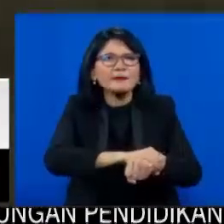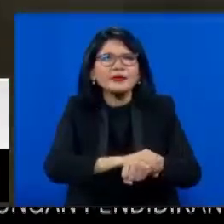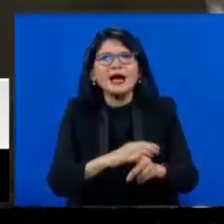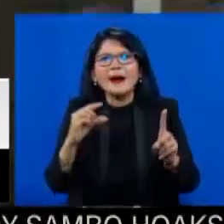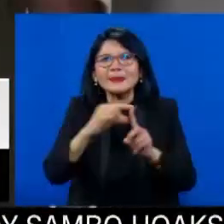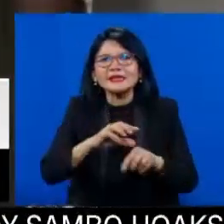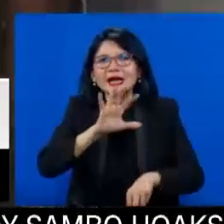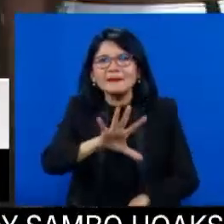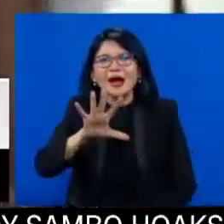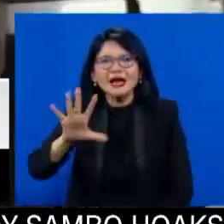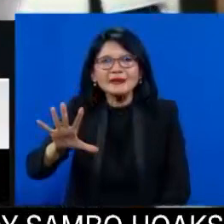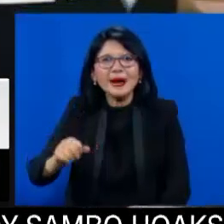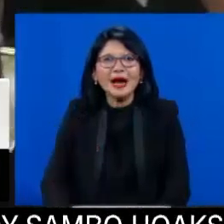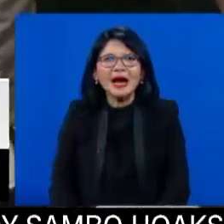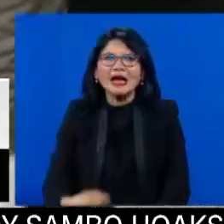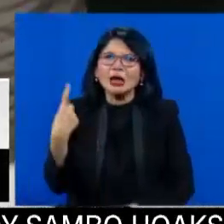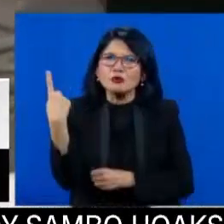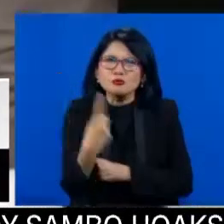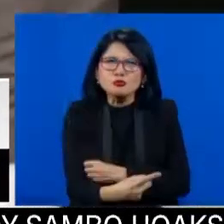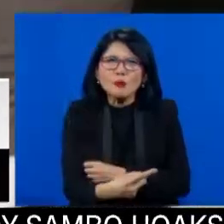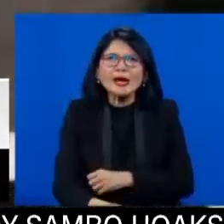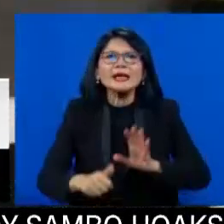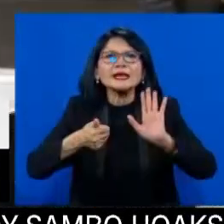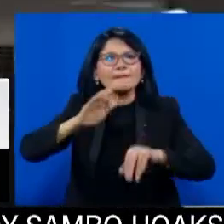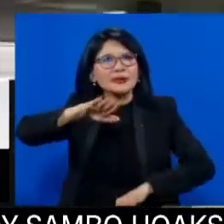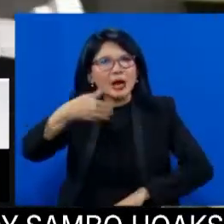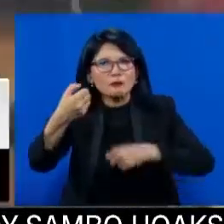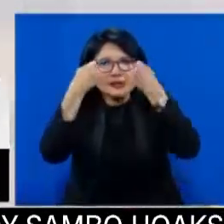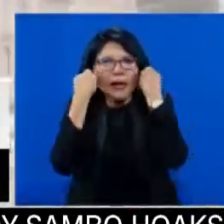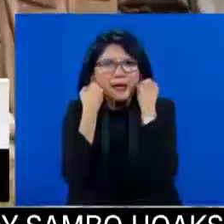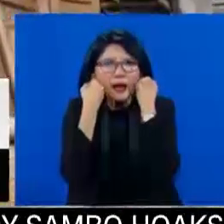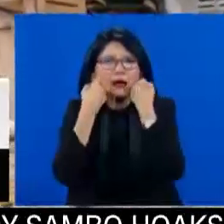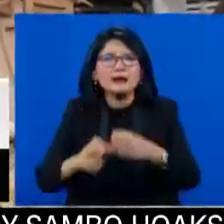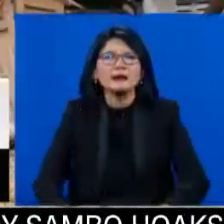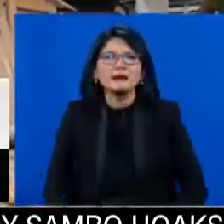55 Undang-Undang Migas dengan ancaman hukuman paling lama 6 tahun penjara.